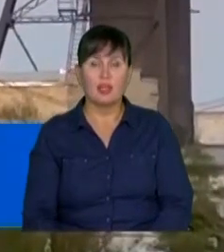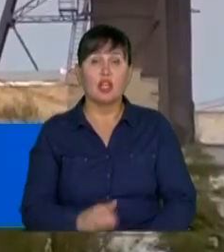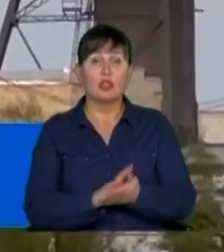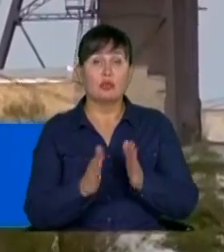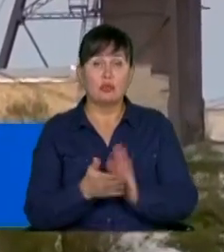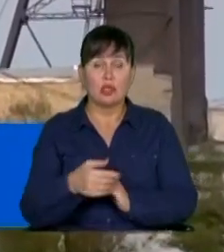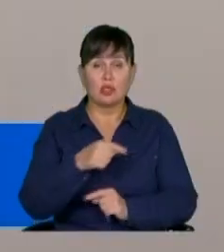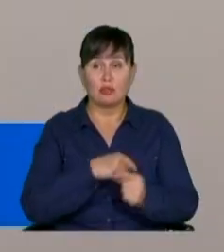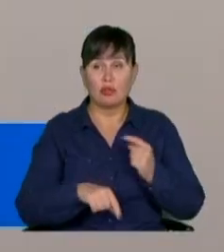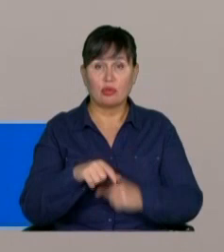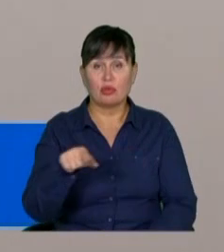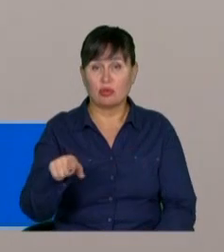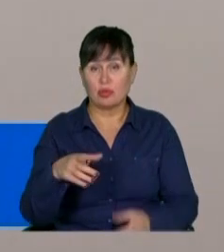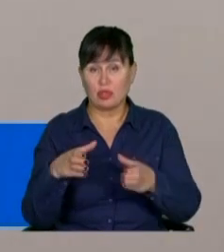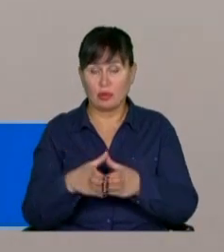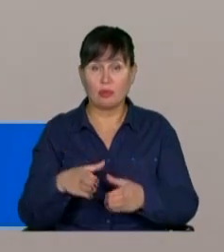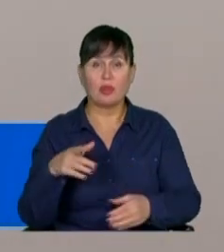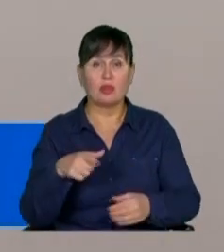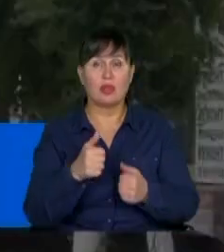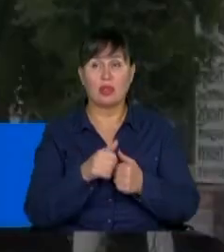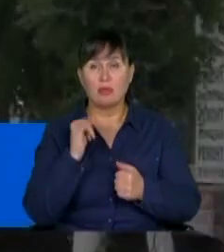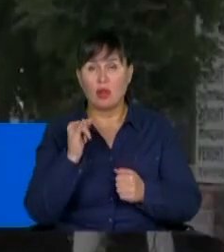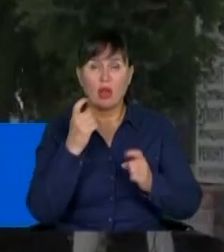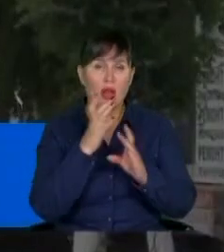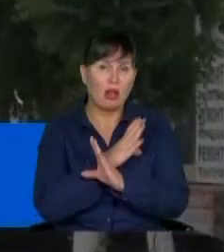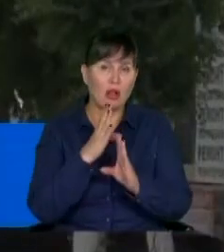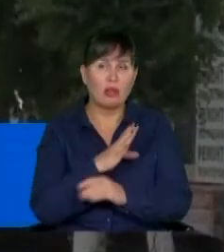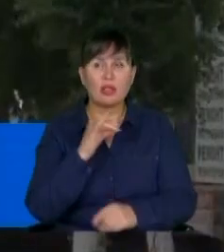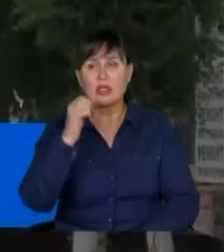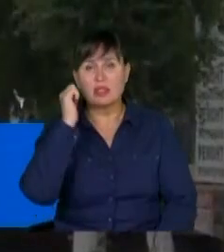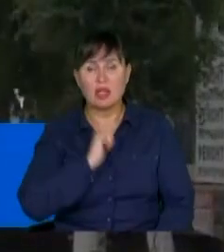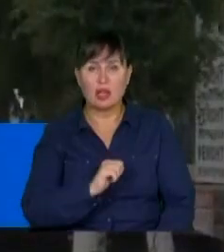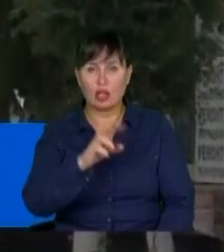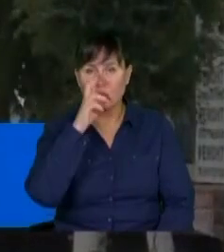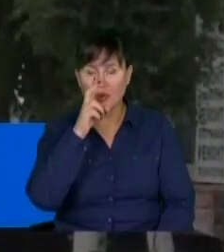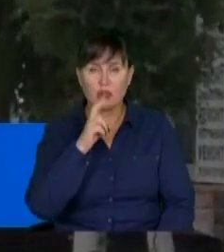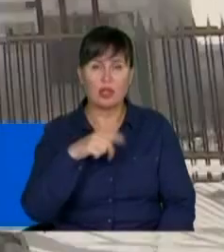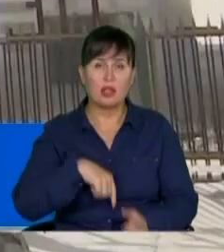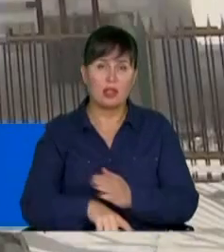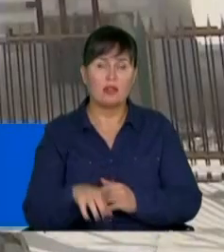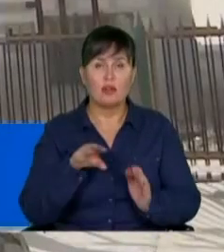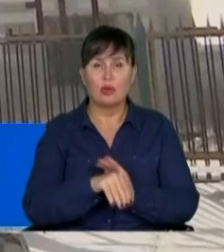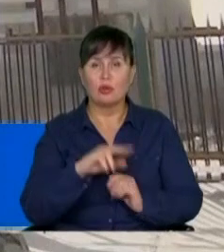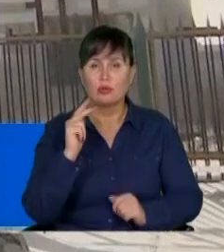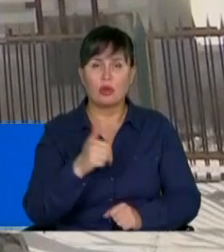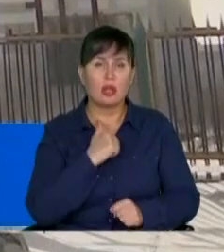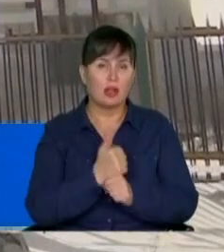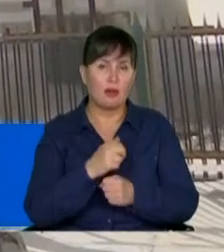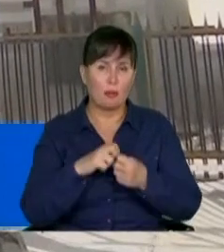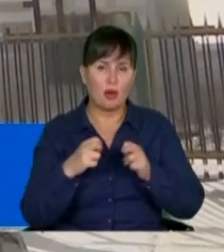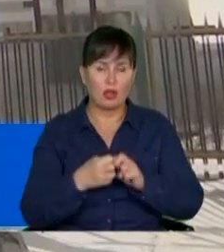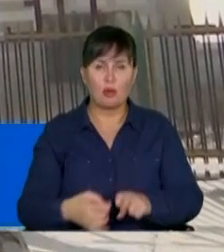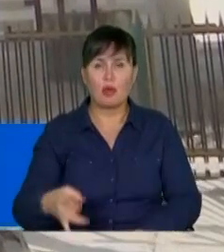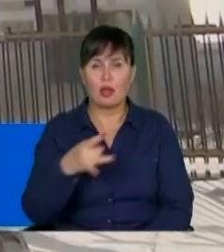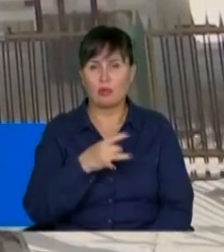Ситуация вокруг ArcelorMittal Темиртау наряду с плохой экологией и износом коммунальных сетей входит в тройку главных проблем